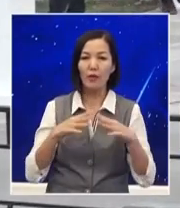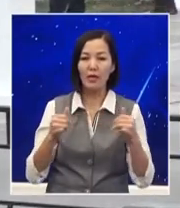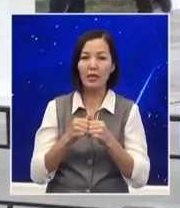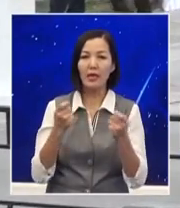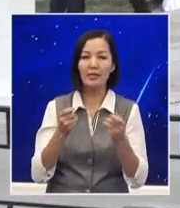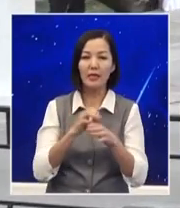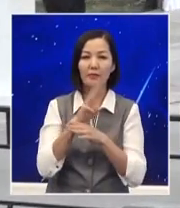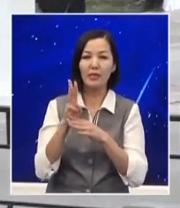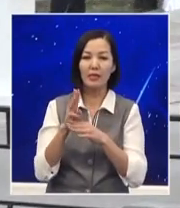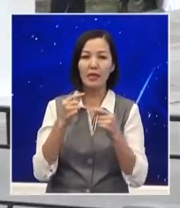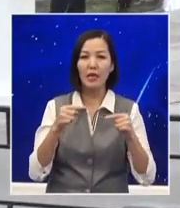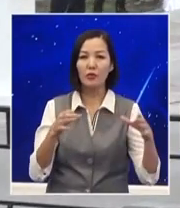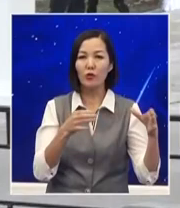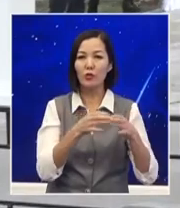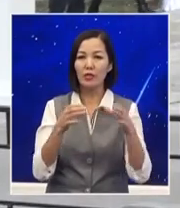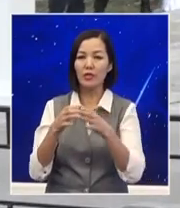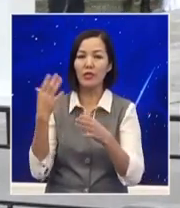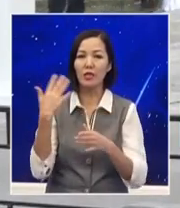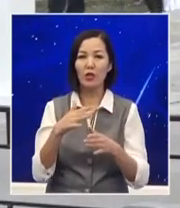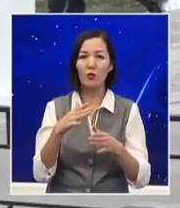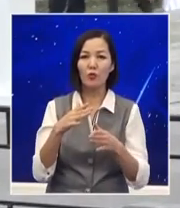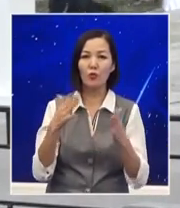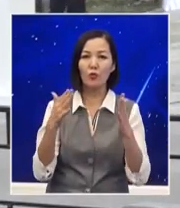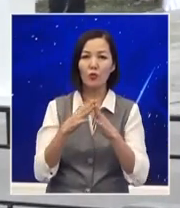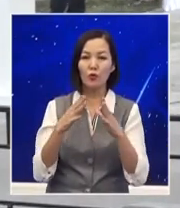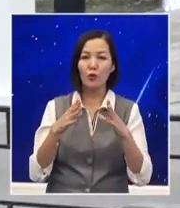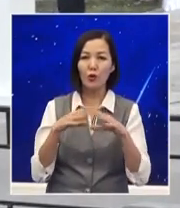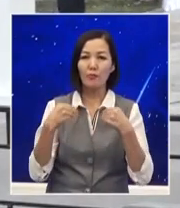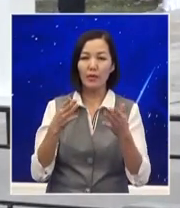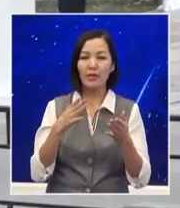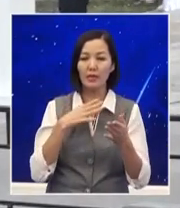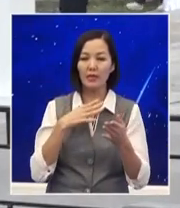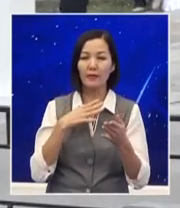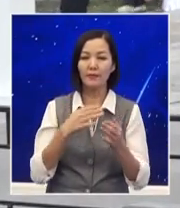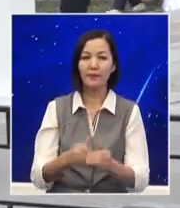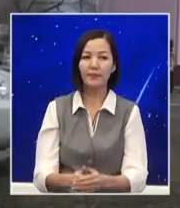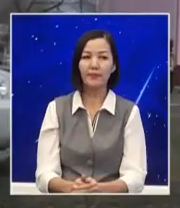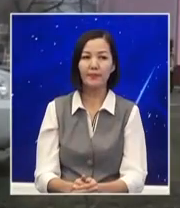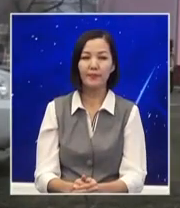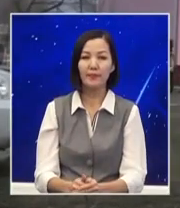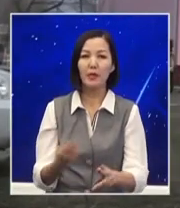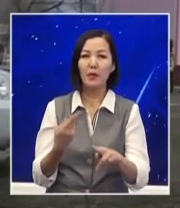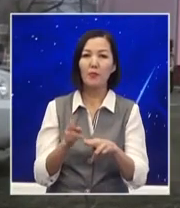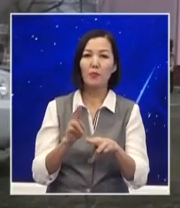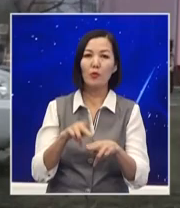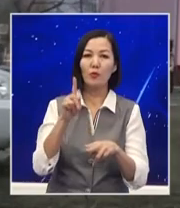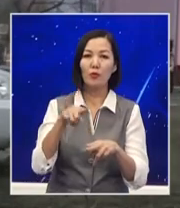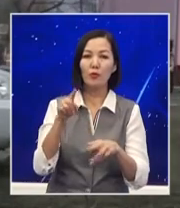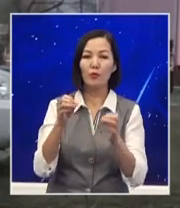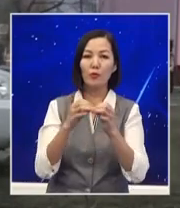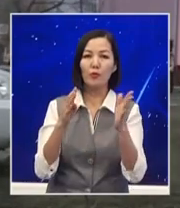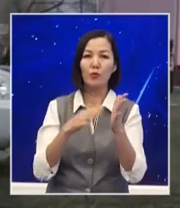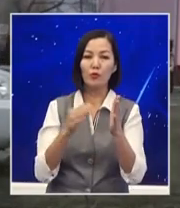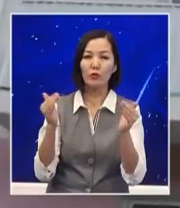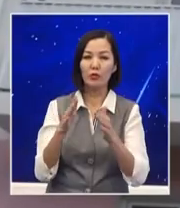және әртүрлі категориядағы 50 отбасы баспаналы болып, қоныс тойын тойлады. Бұл нөмірі 19-шы